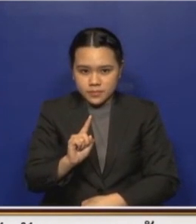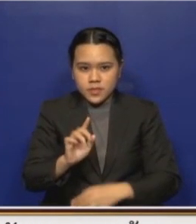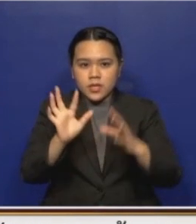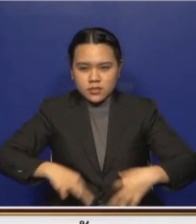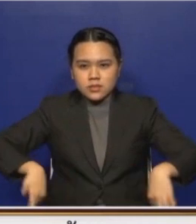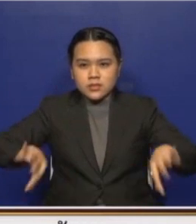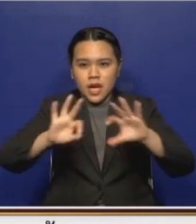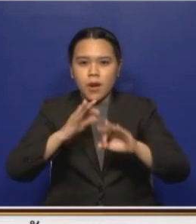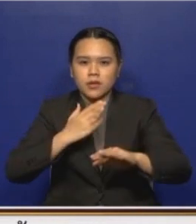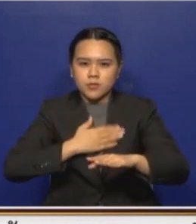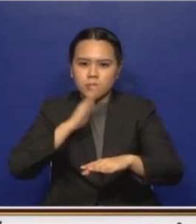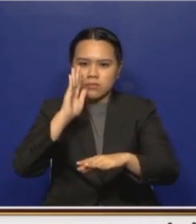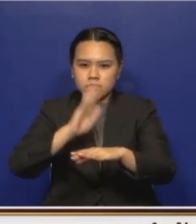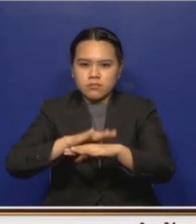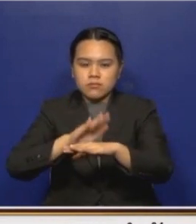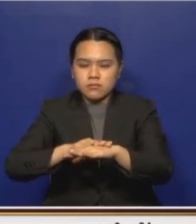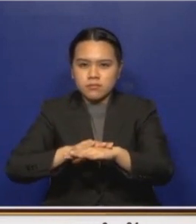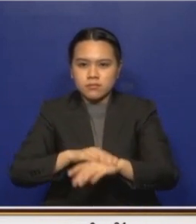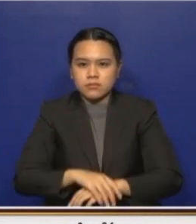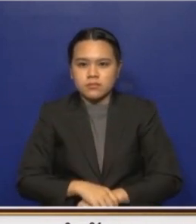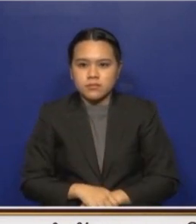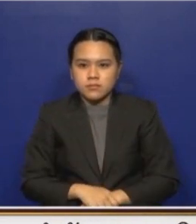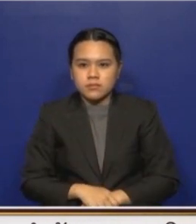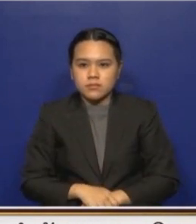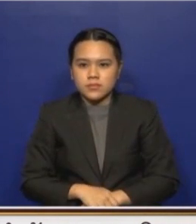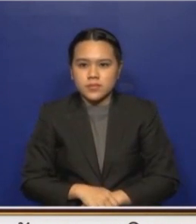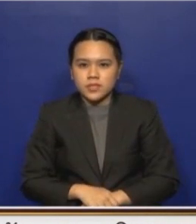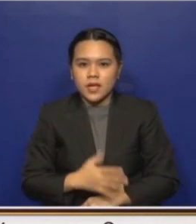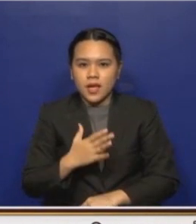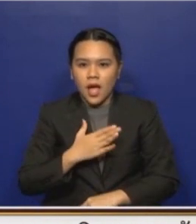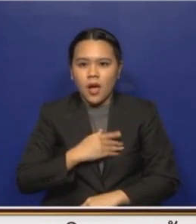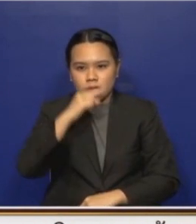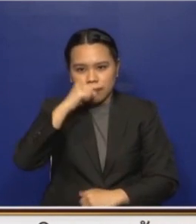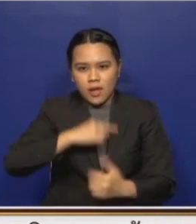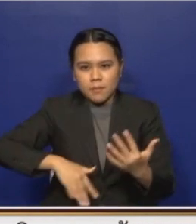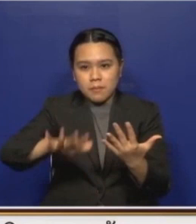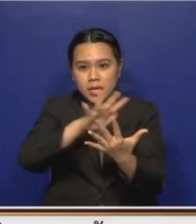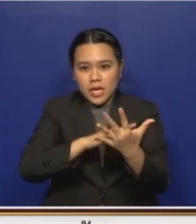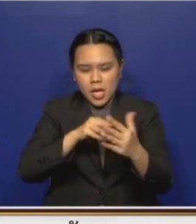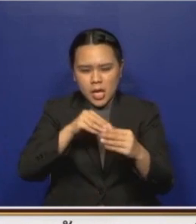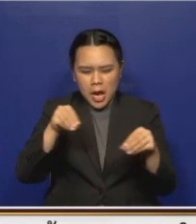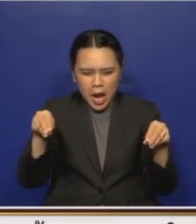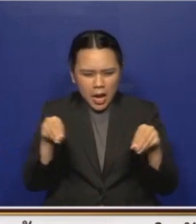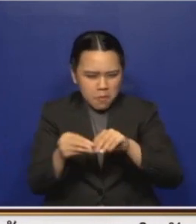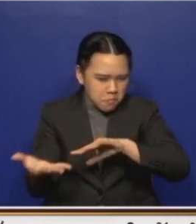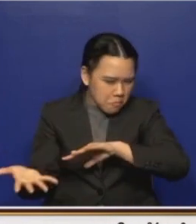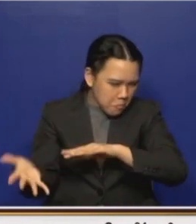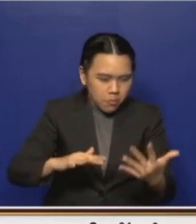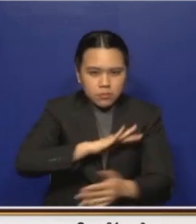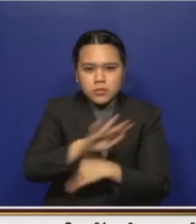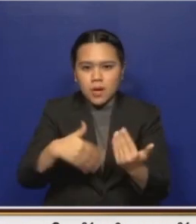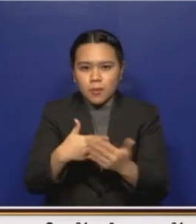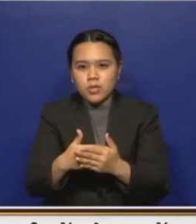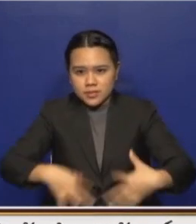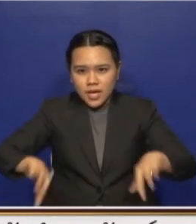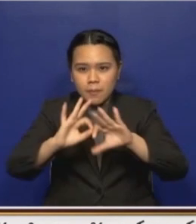ฮะเรากำลังจะพังกันทั้งประเทศอันนี้สำคัญมากๆอ่ะนะฮะทำไมผมกล้าพูดอย่าง